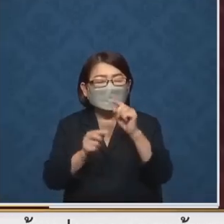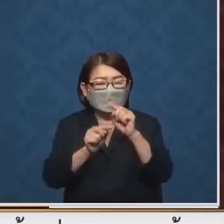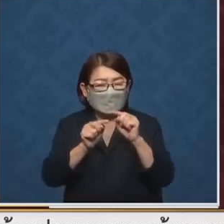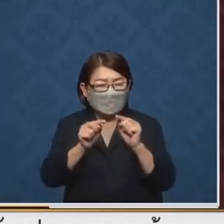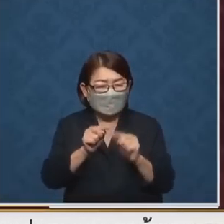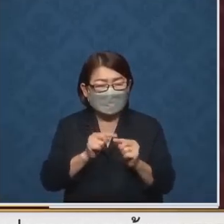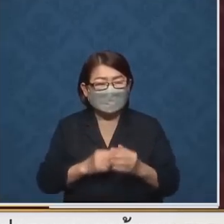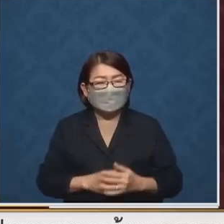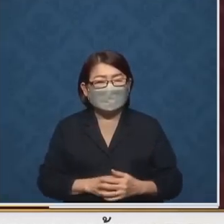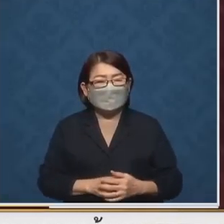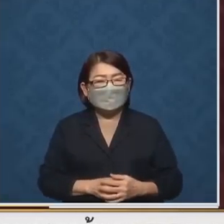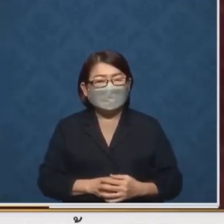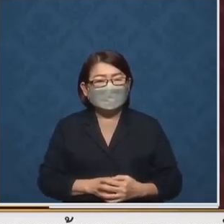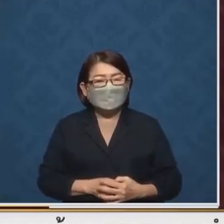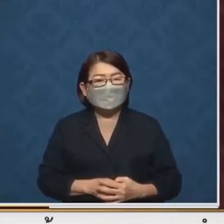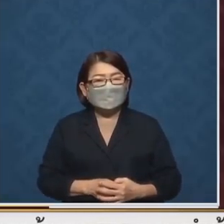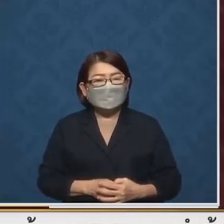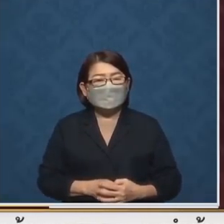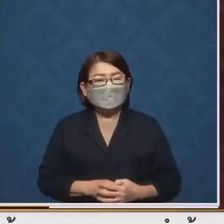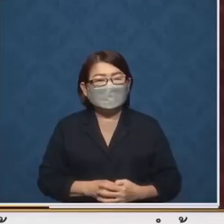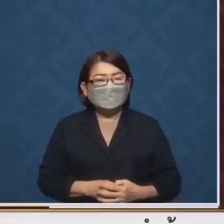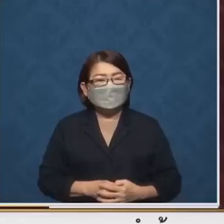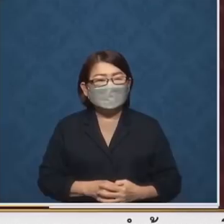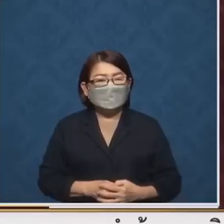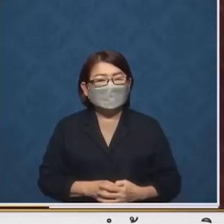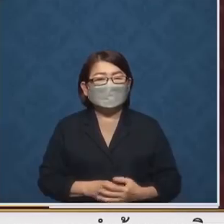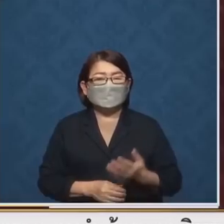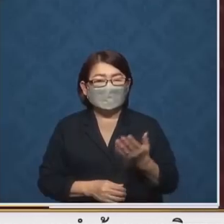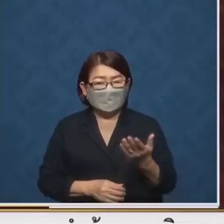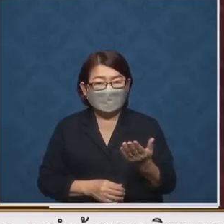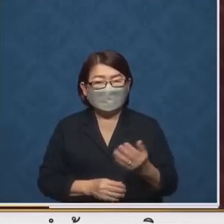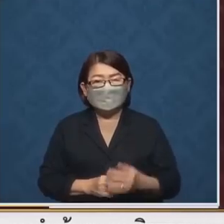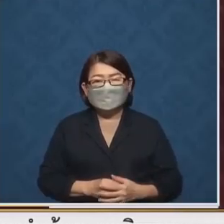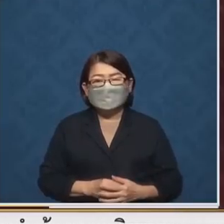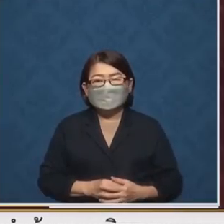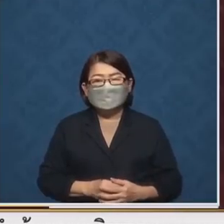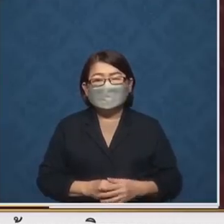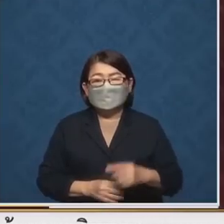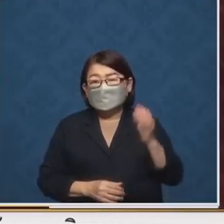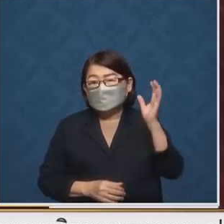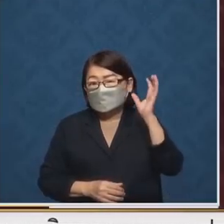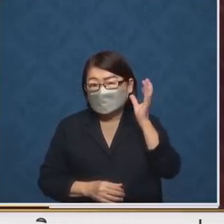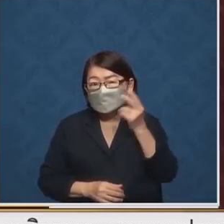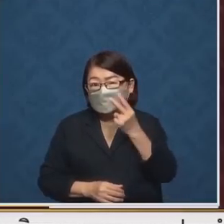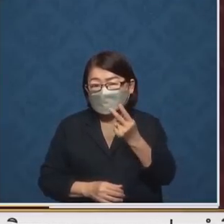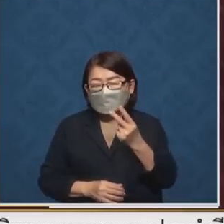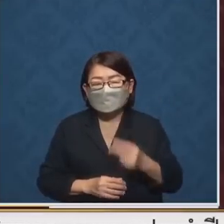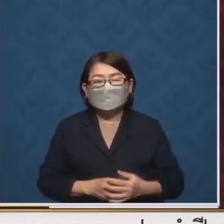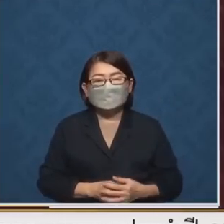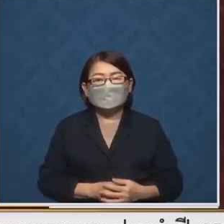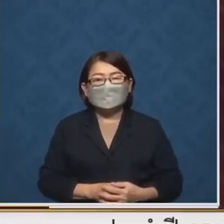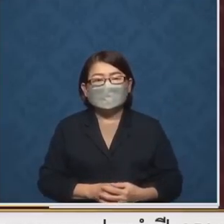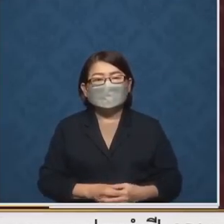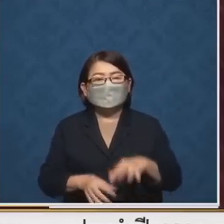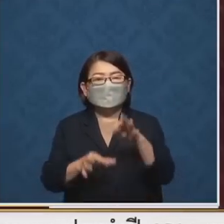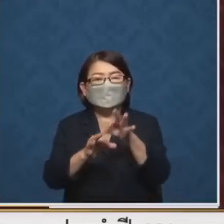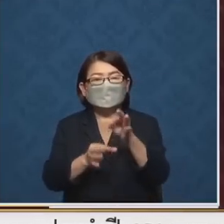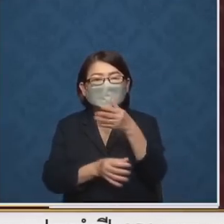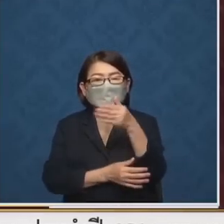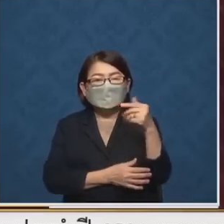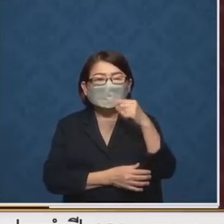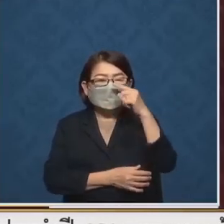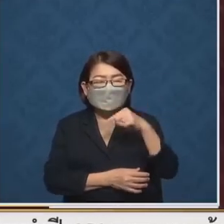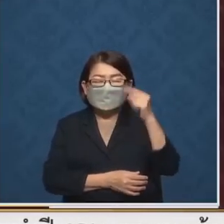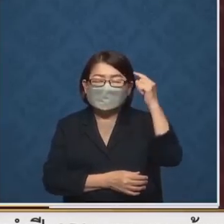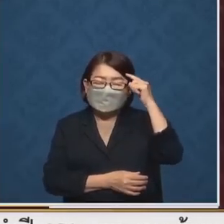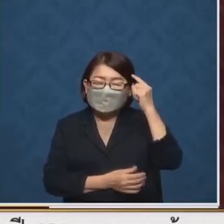บตรงนี้น่ากลัวครับ ฟังให้ชาๆ ชัดๆ นะธนาคารแ่งประเทศไย